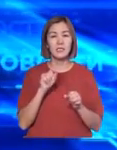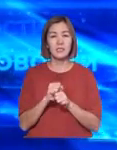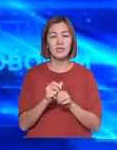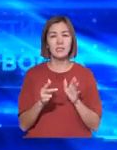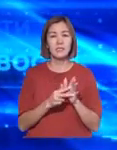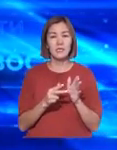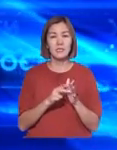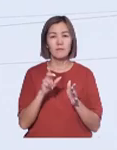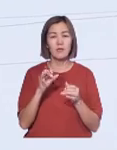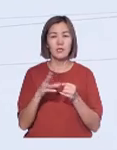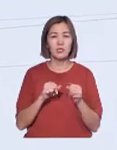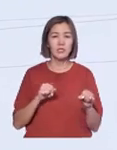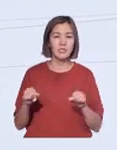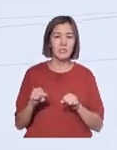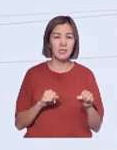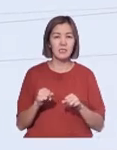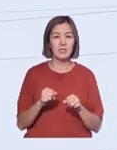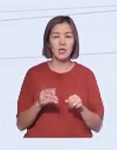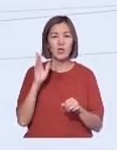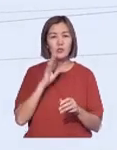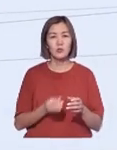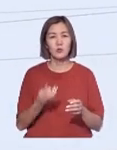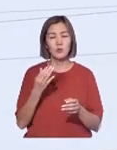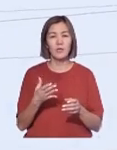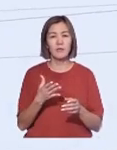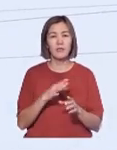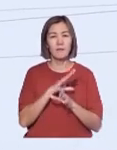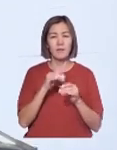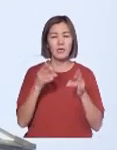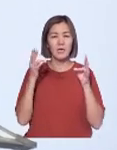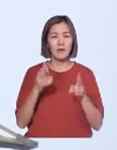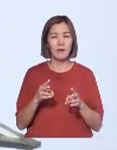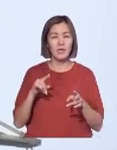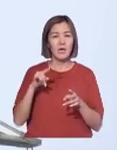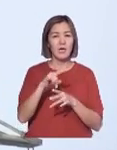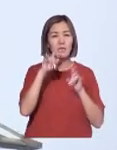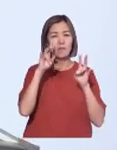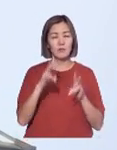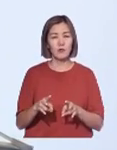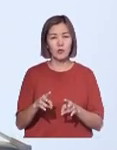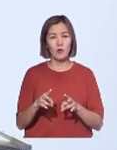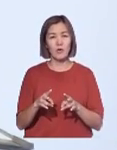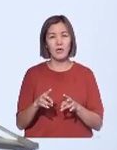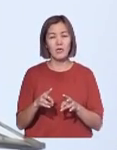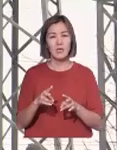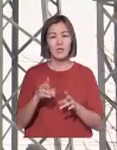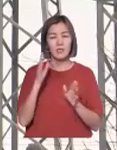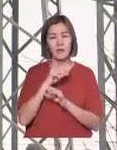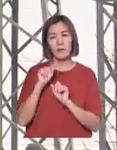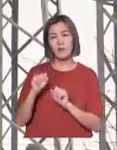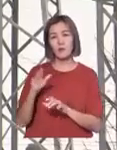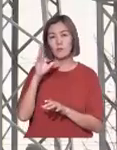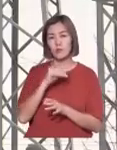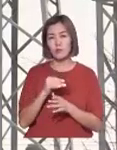8 балдық жер сілкінісіне, цунами деңгейіндегі апаттарға, алып ұшақтың құлауына және басқа да табиғи құбылыстарға төтеп береді.